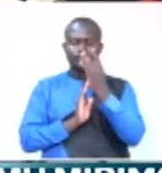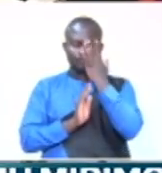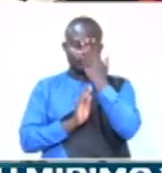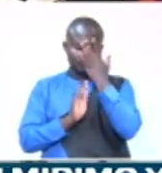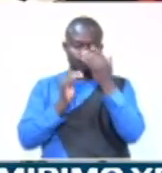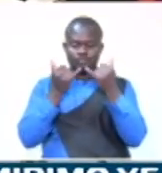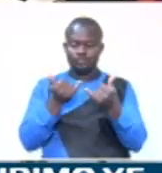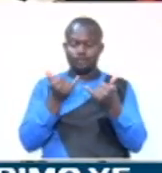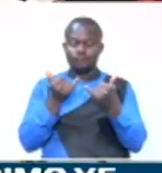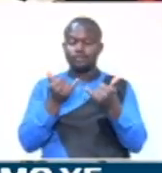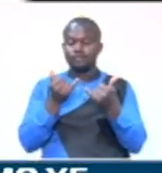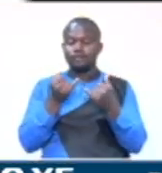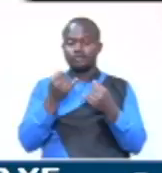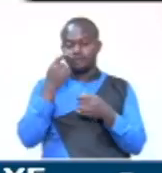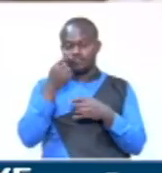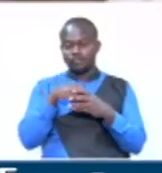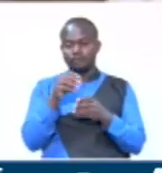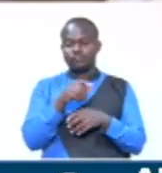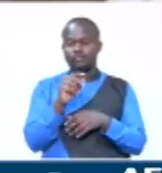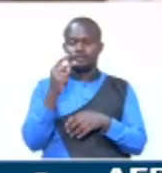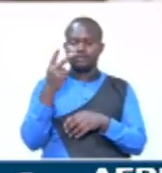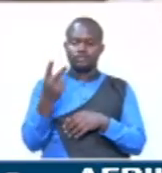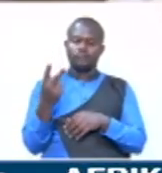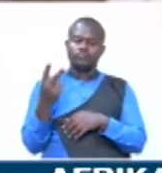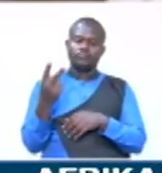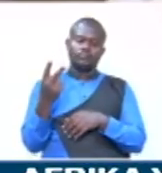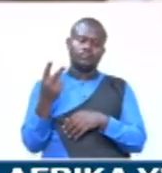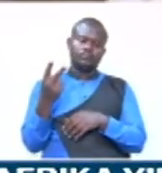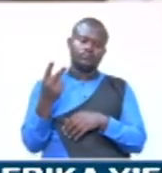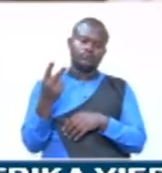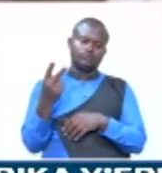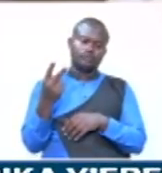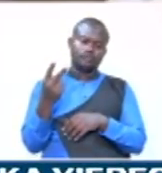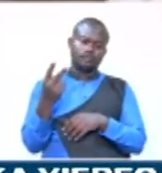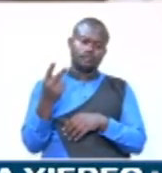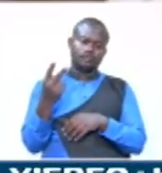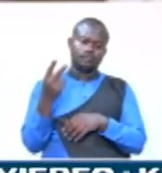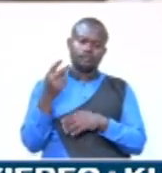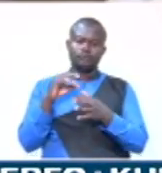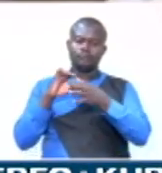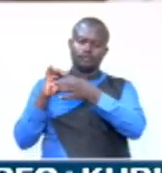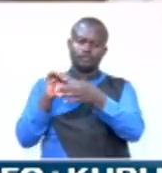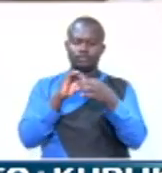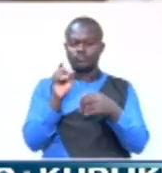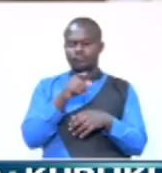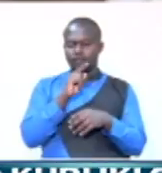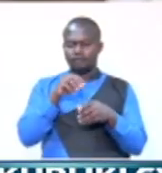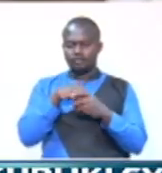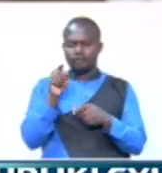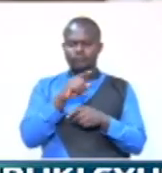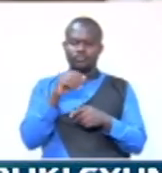Urebye ibyaha bibiri kiranyweho ibyaha ubufatanyacyaha mu byaha